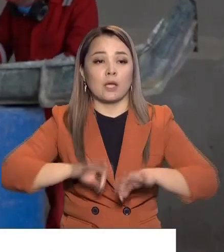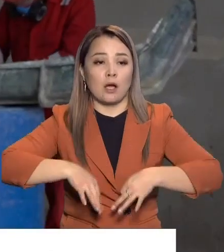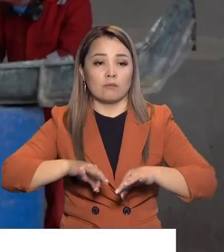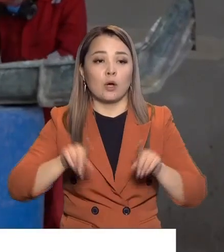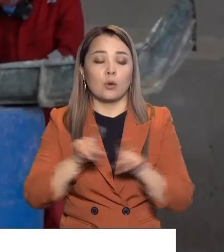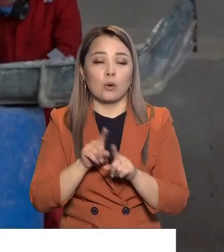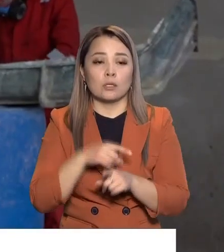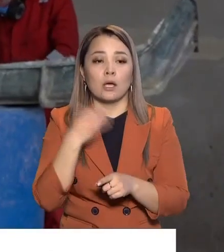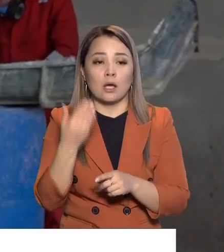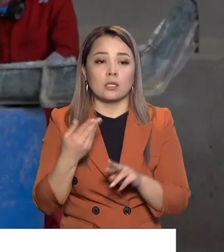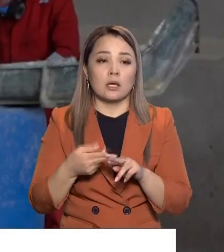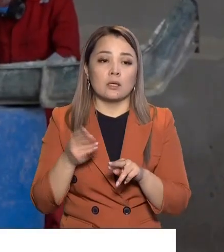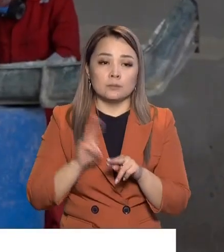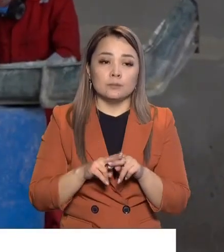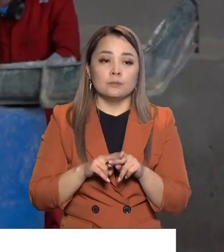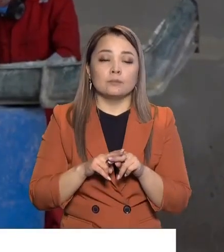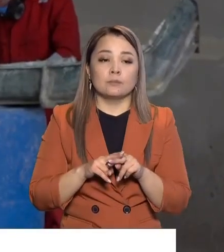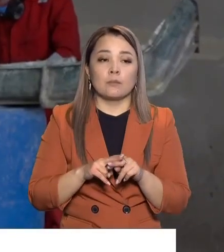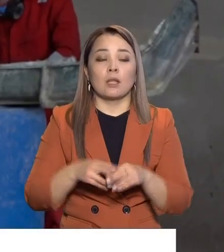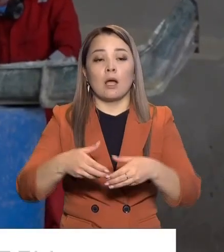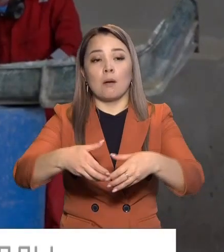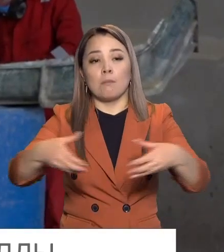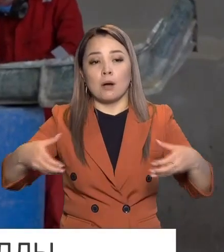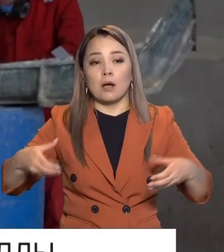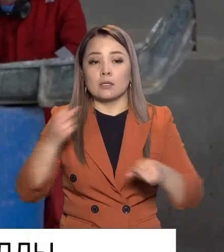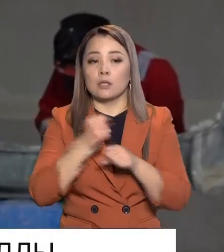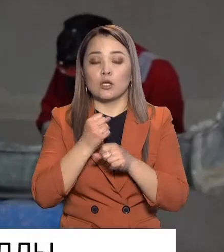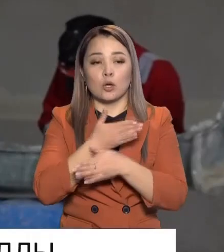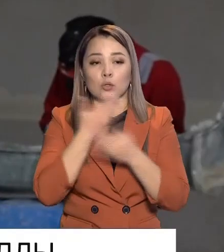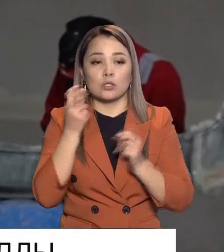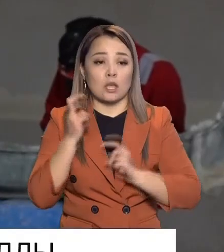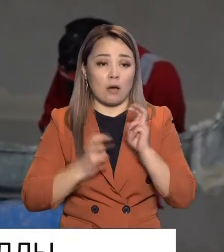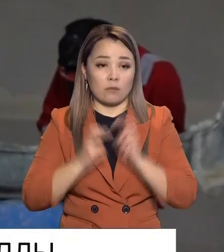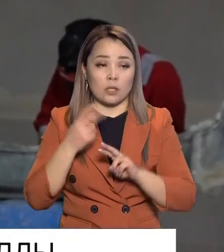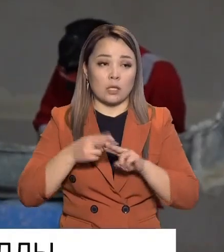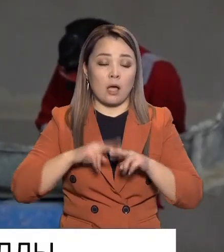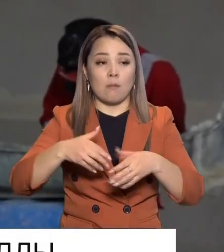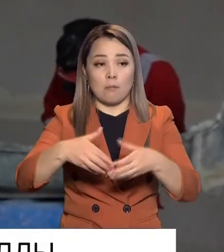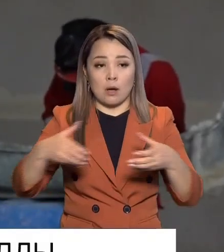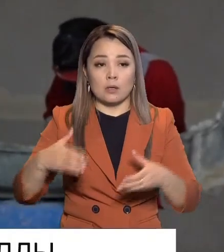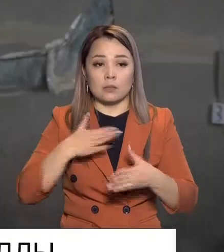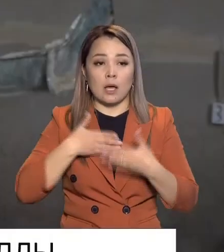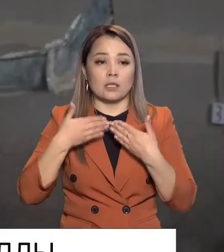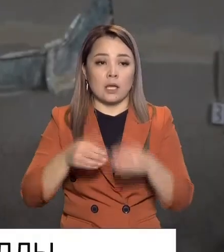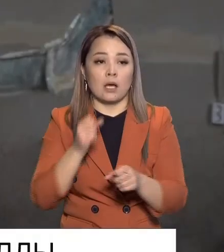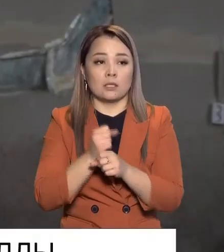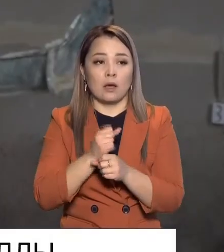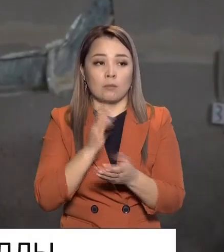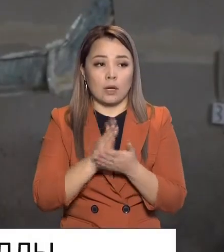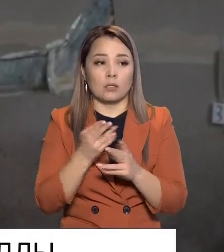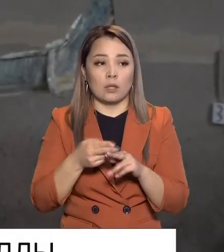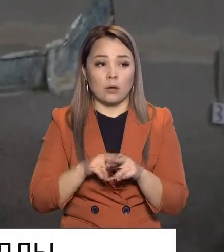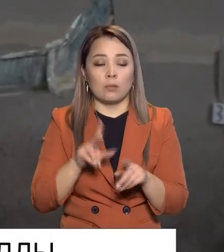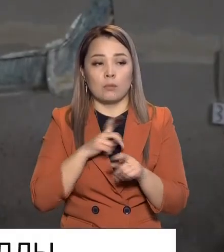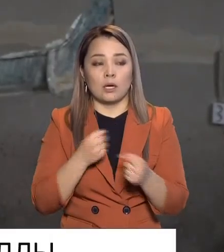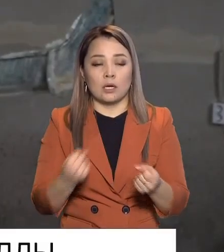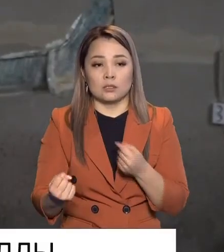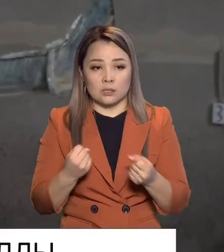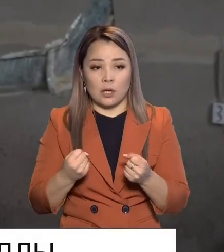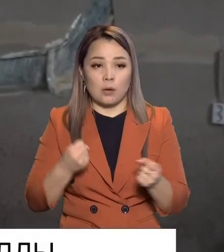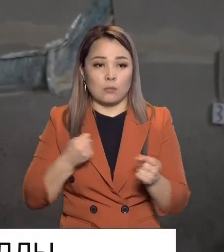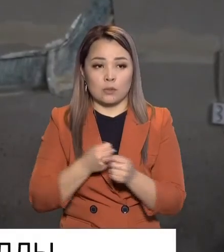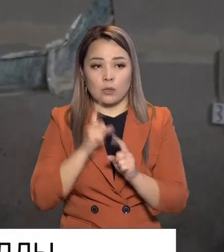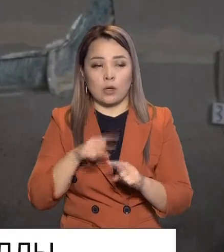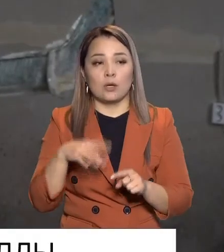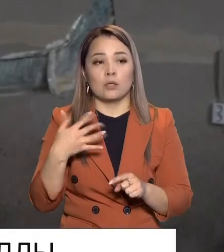автокөліктерге бұлар вамперлер шығармайды заводтардан. Біз сол вамперлерді шығарып жатырмыз. Бұл дейтін ең удары прочный от, біріншіден